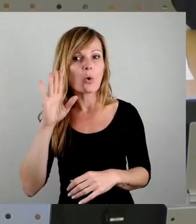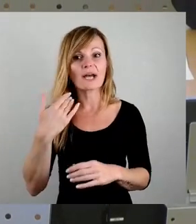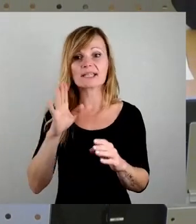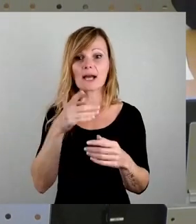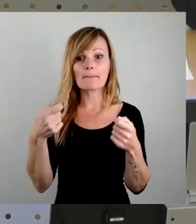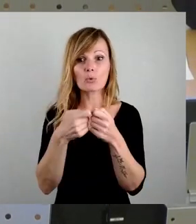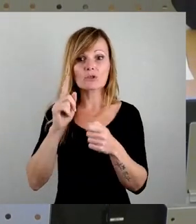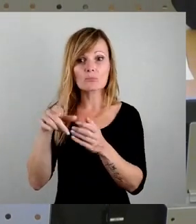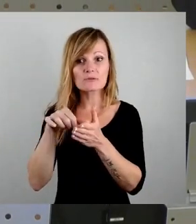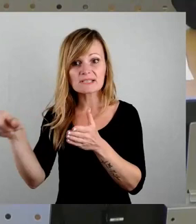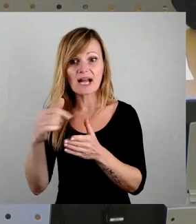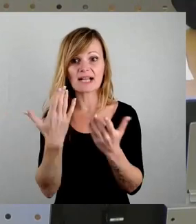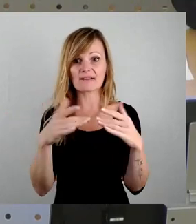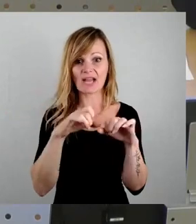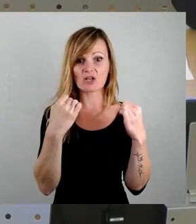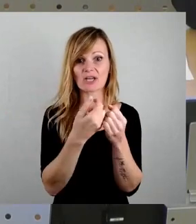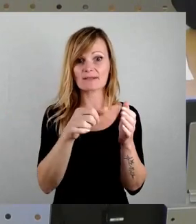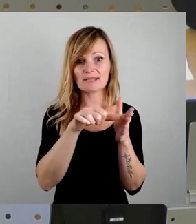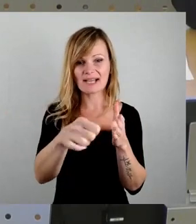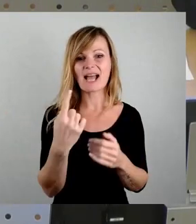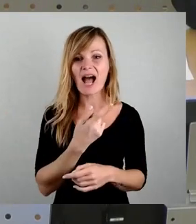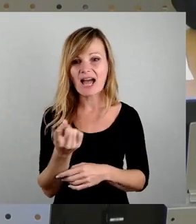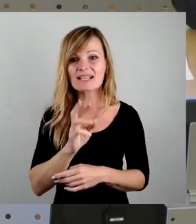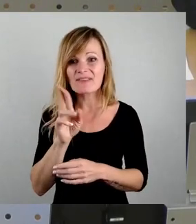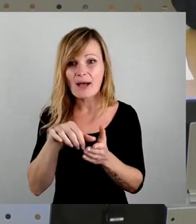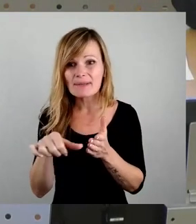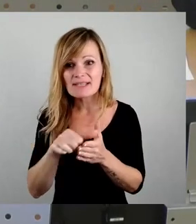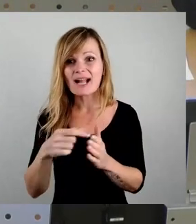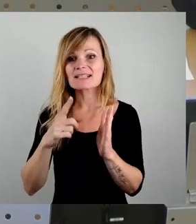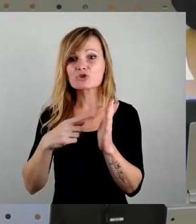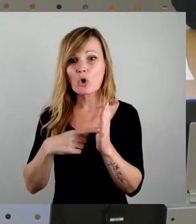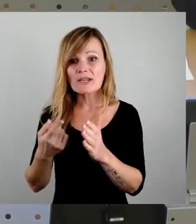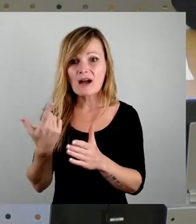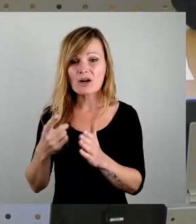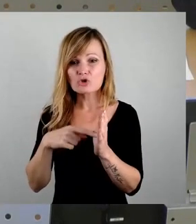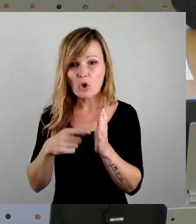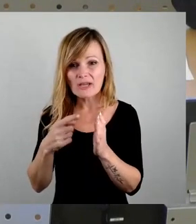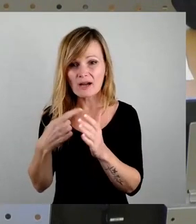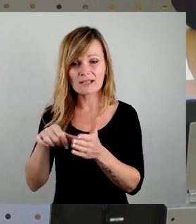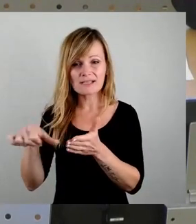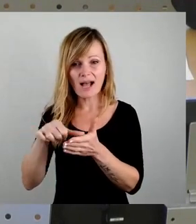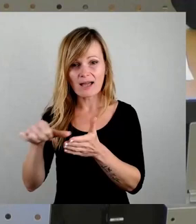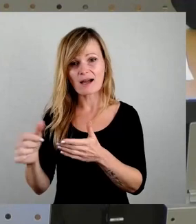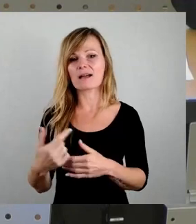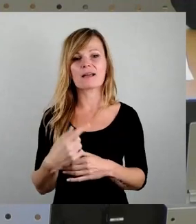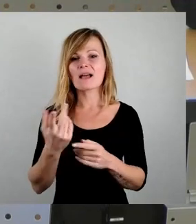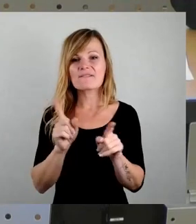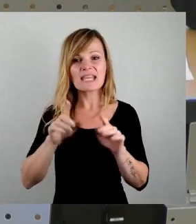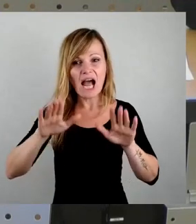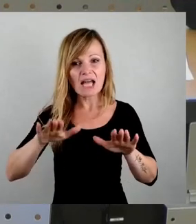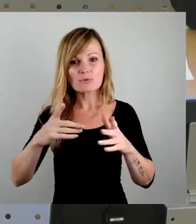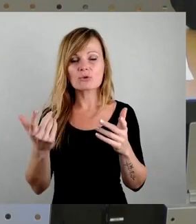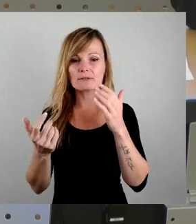muss bezahlen, das bezahlt alles der Steuerzahler, das ist wie Asyl. Es kann kosten, was es will, alles drauf, Nee, wir müssen mal mit